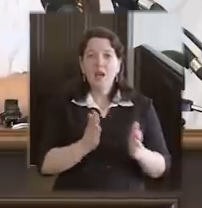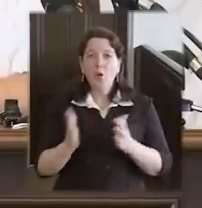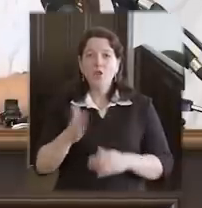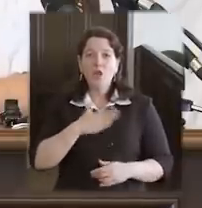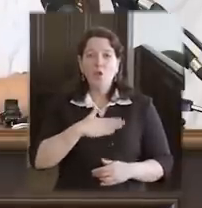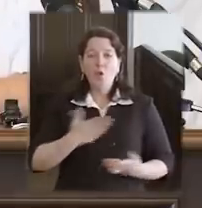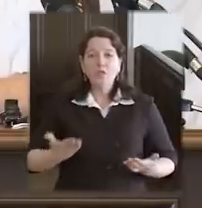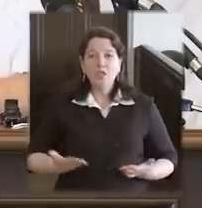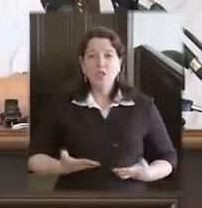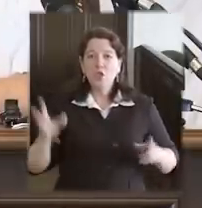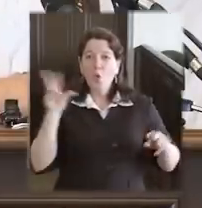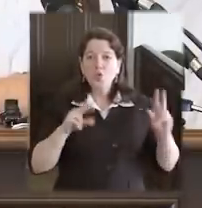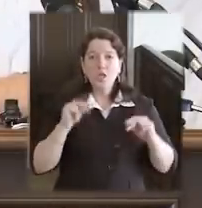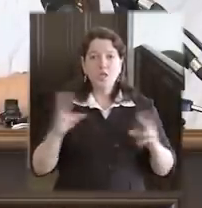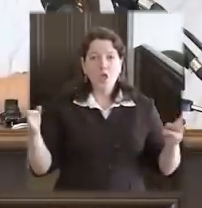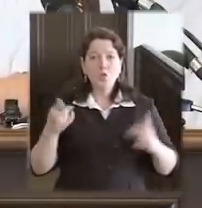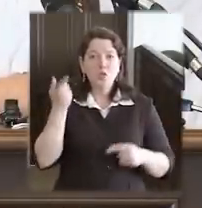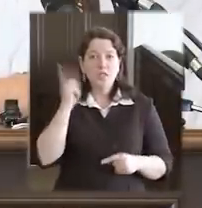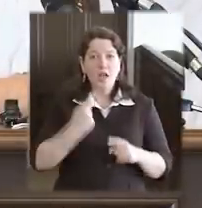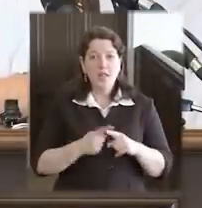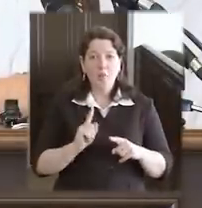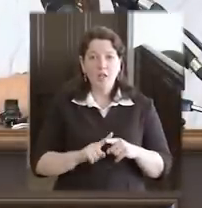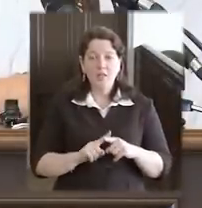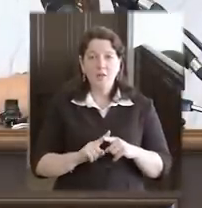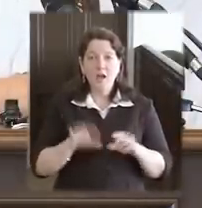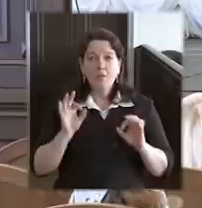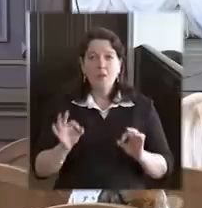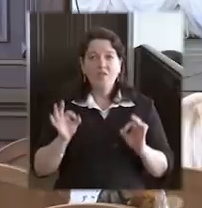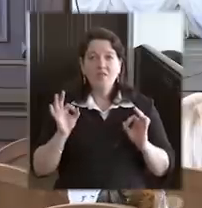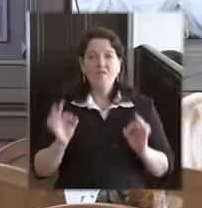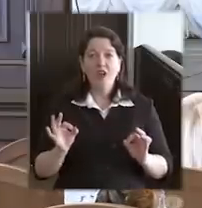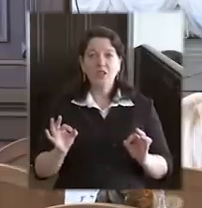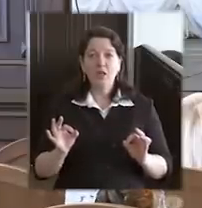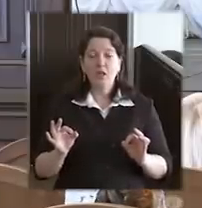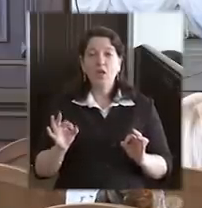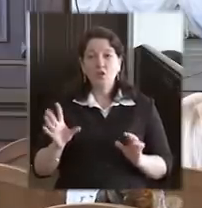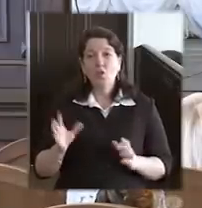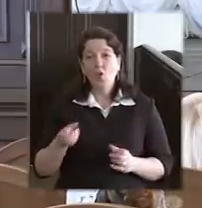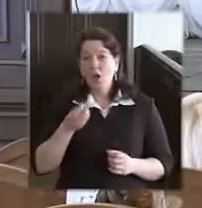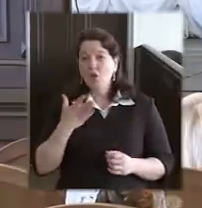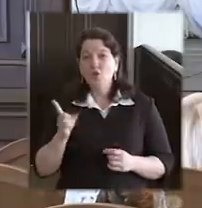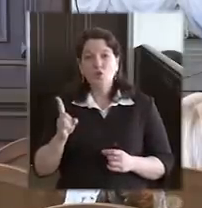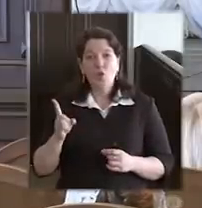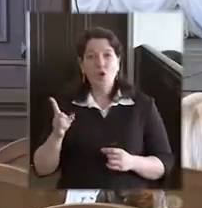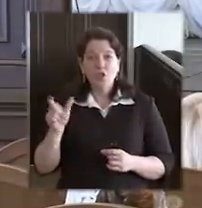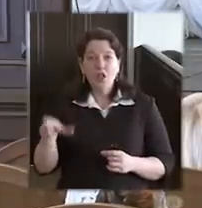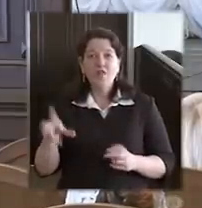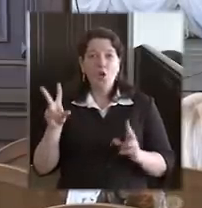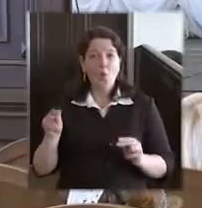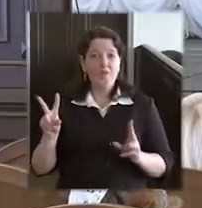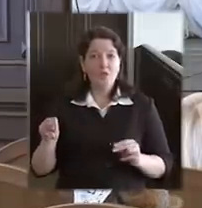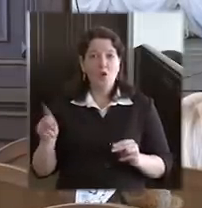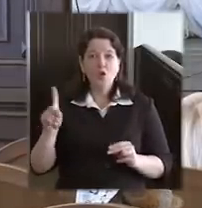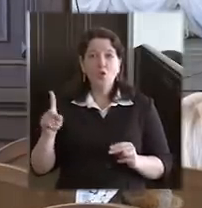жизни, учтите, как их надо знать. Правда же, очень важно. Ну, хорошо, это Ньютон отделался так очень легко, ему